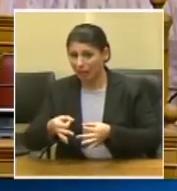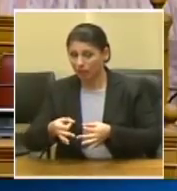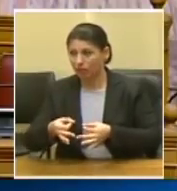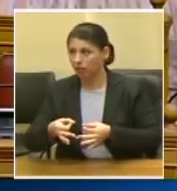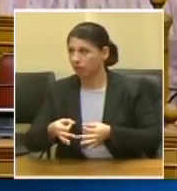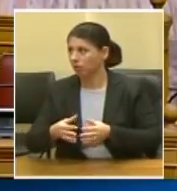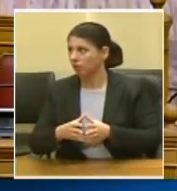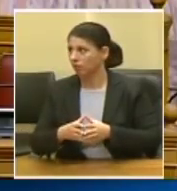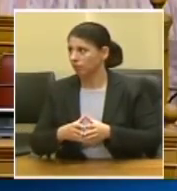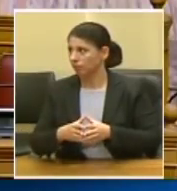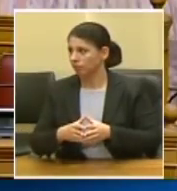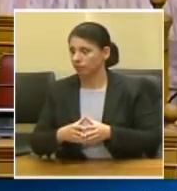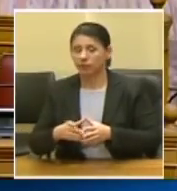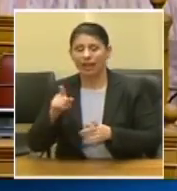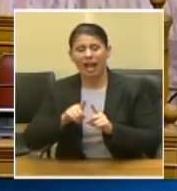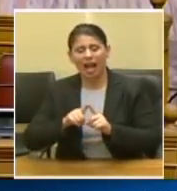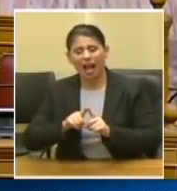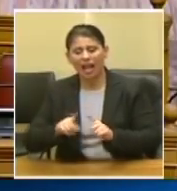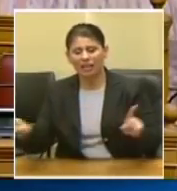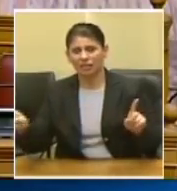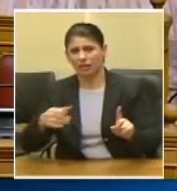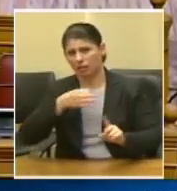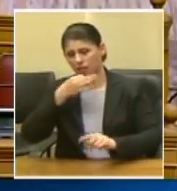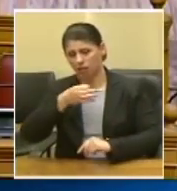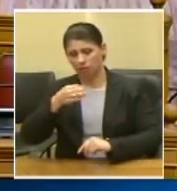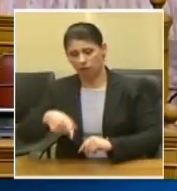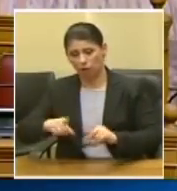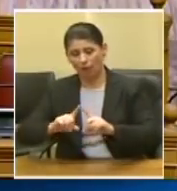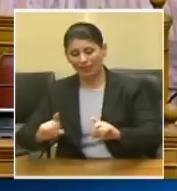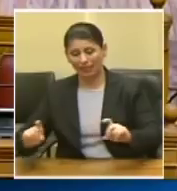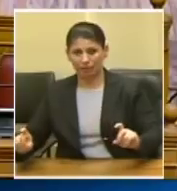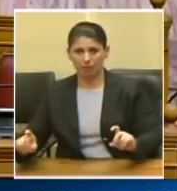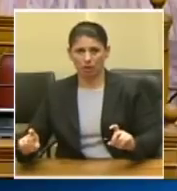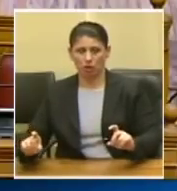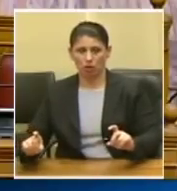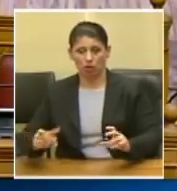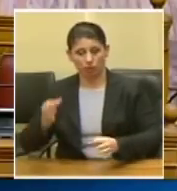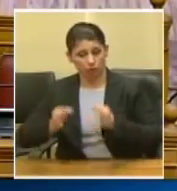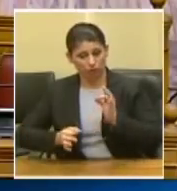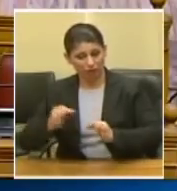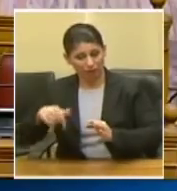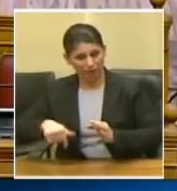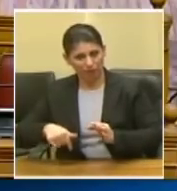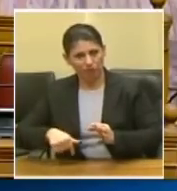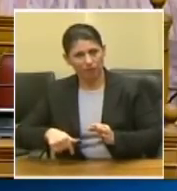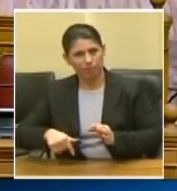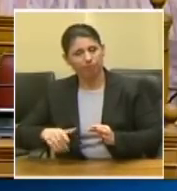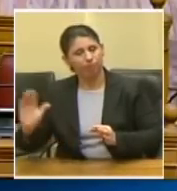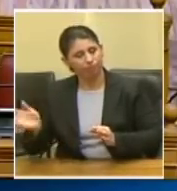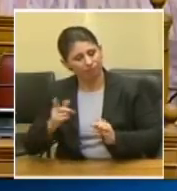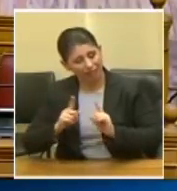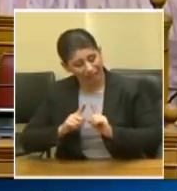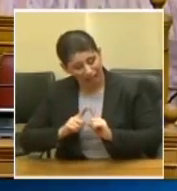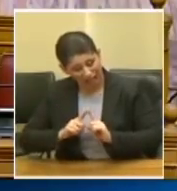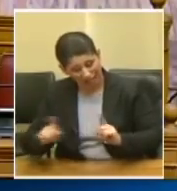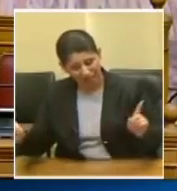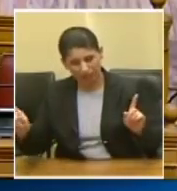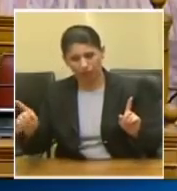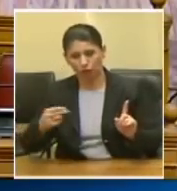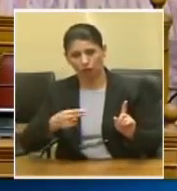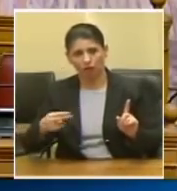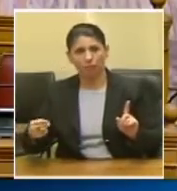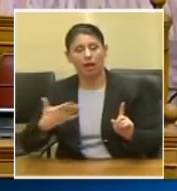άσχετη με το αντικείμενο το οποίο κουβεντιάζουμε, παρότι ήταν παντελώς άσχετη. Θέλω να πω ότι εγώ δεν μιλώ στη